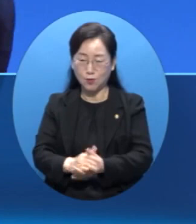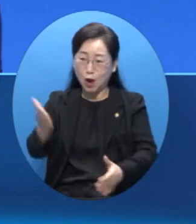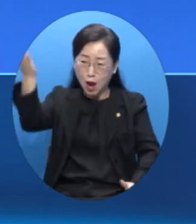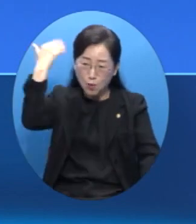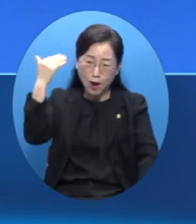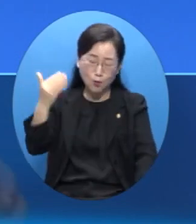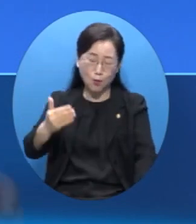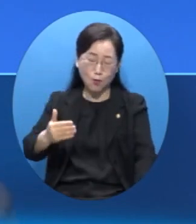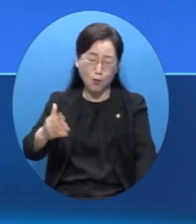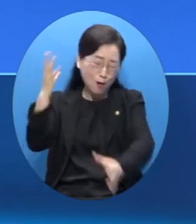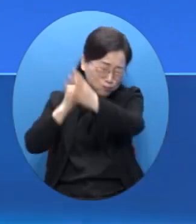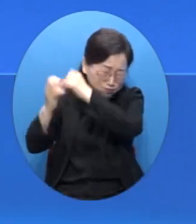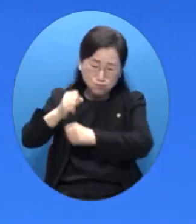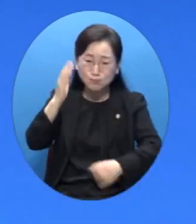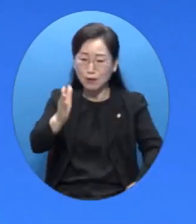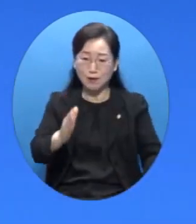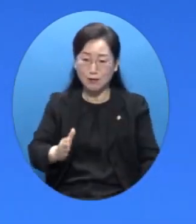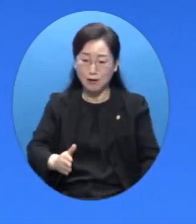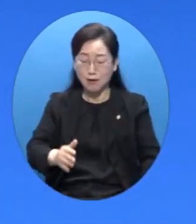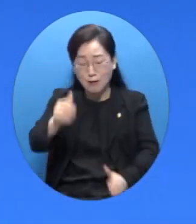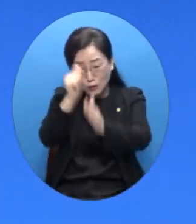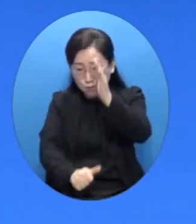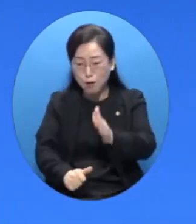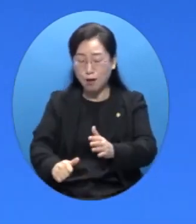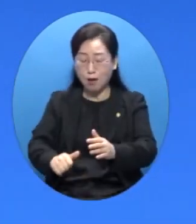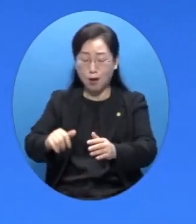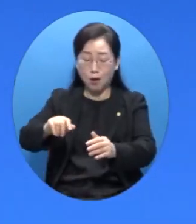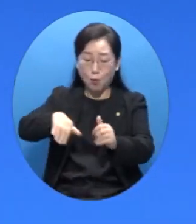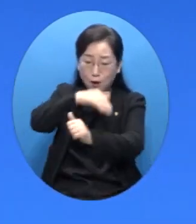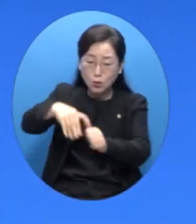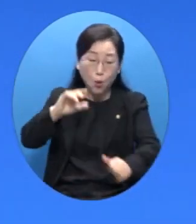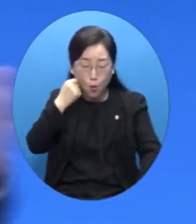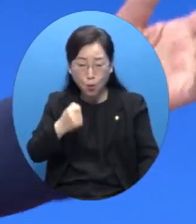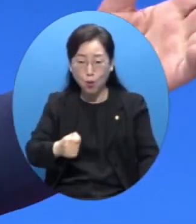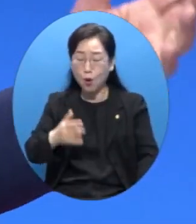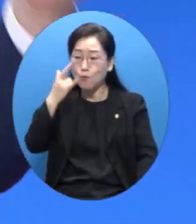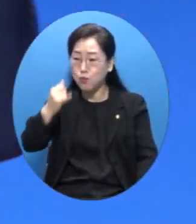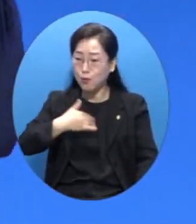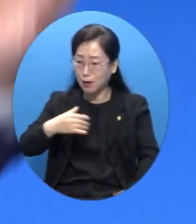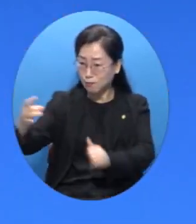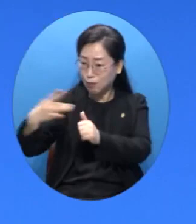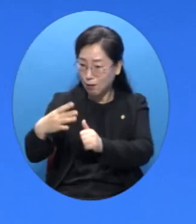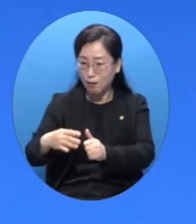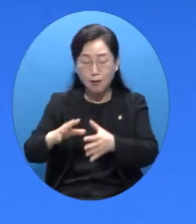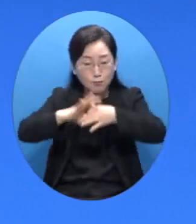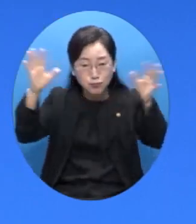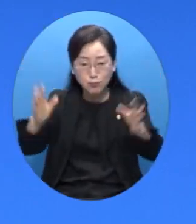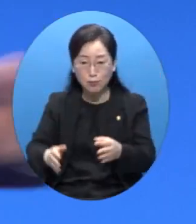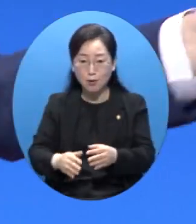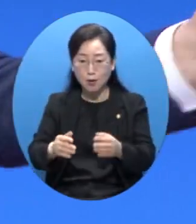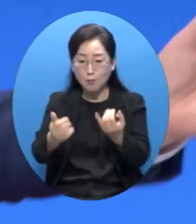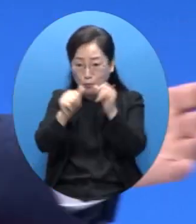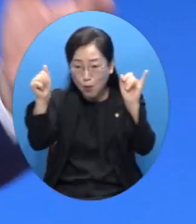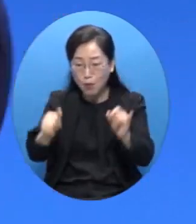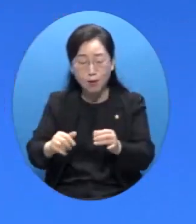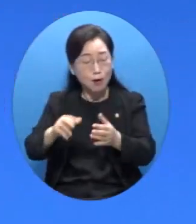내가 어떤 실패를 했던, 내가 어려운 환경에서 자라났던, 부모님이 나를 버렸던, 가정이 깨어졌던, 그것이 문제가 아닙니다. 예수님이